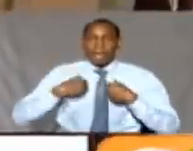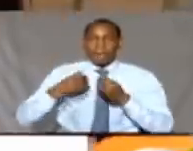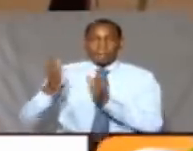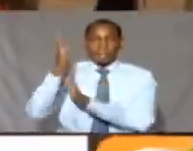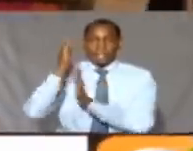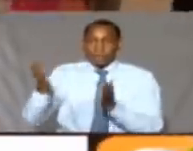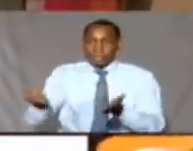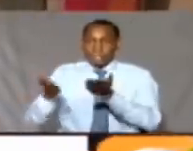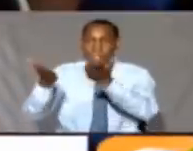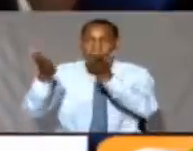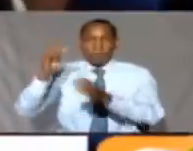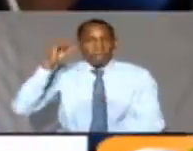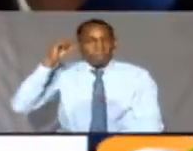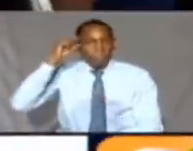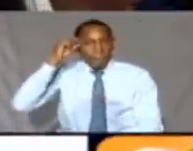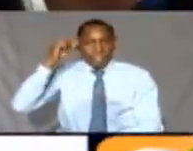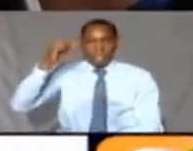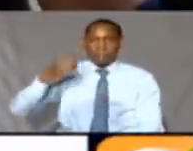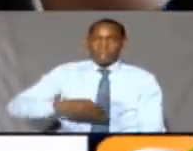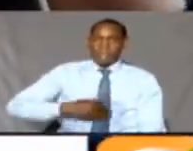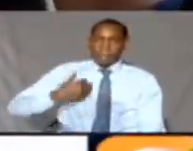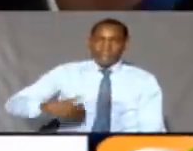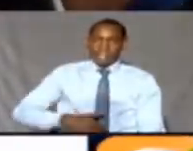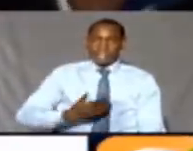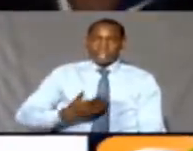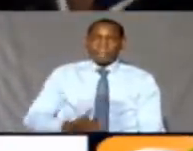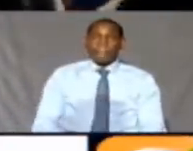kupeleka kama ni Mombasa ni Malindi.